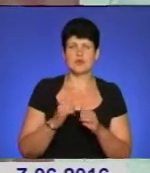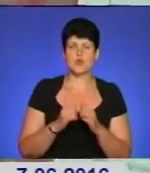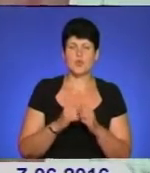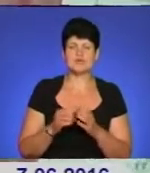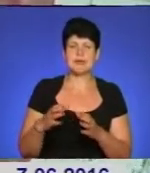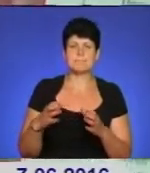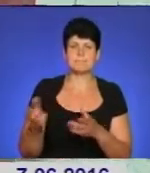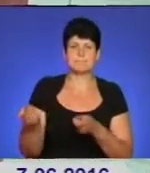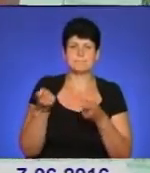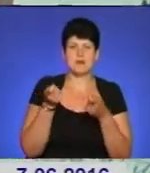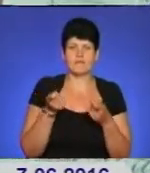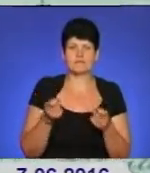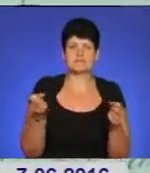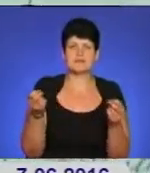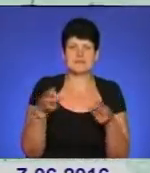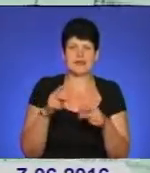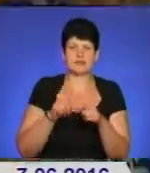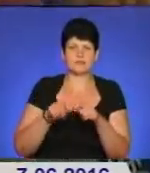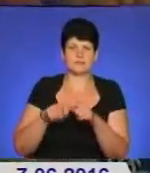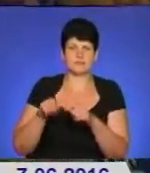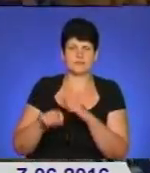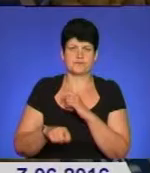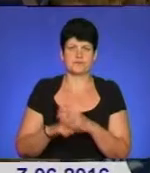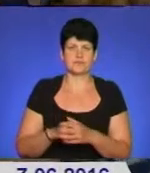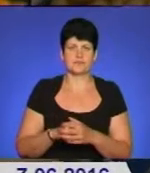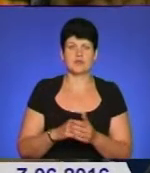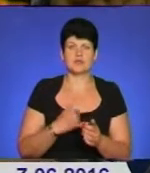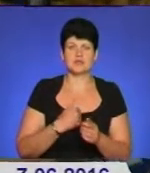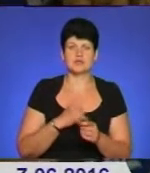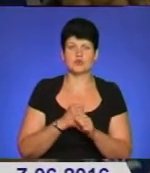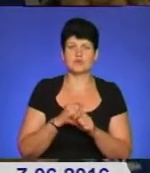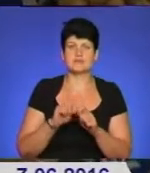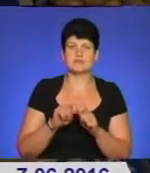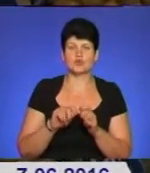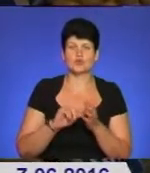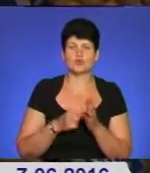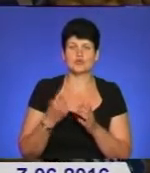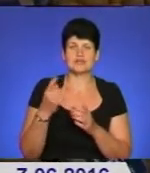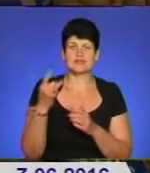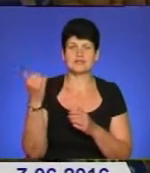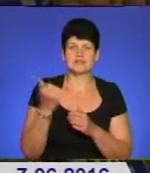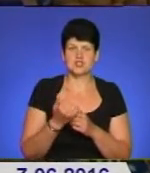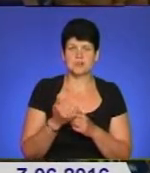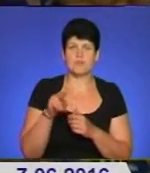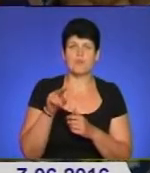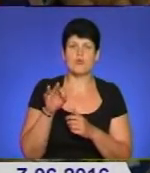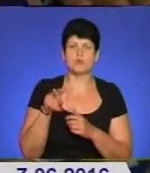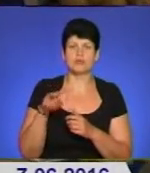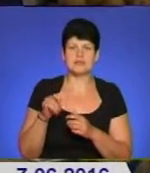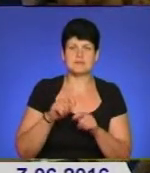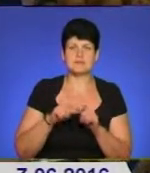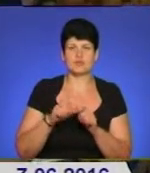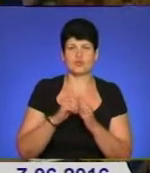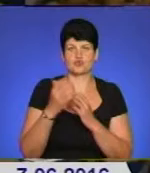Так, так. Чи не боялись брати? Ні. Дітям радите їсти так, у ці рани? Так, я беру дітям. Ні. Проте продавці